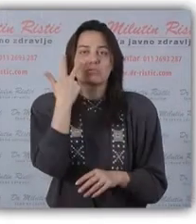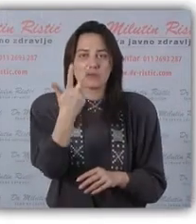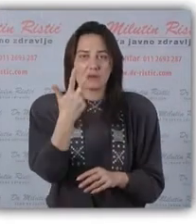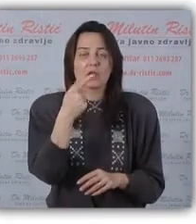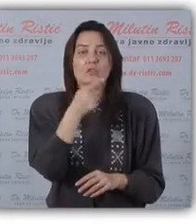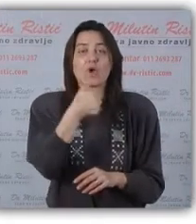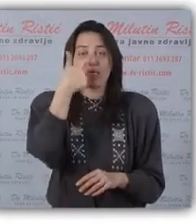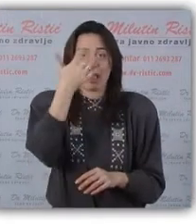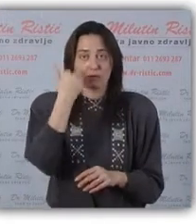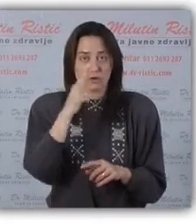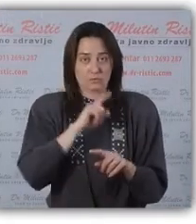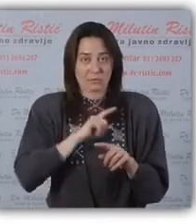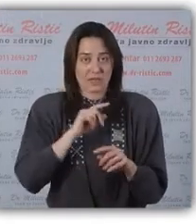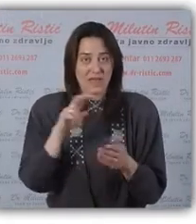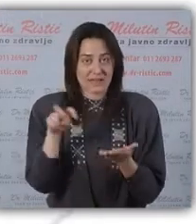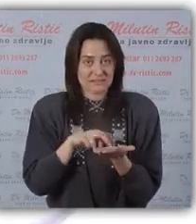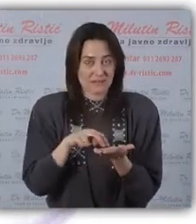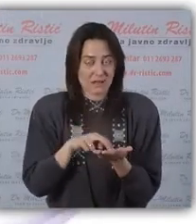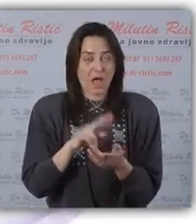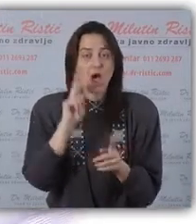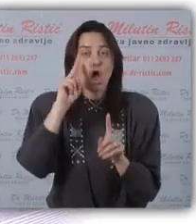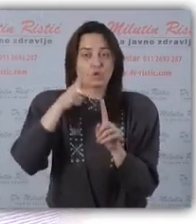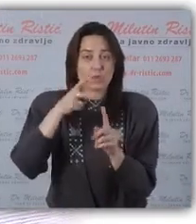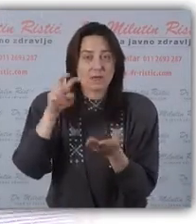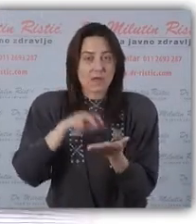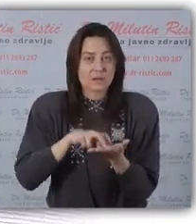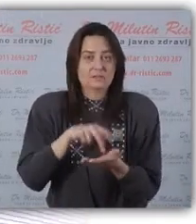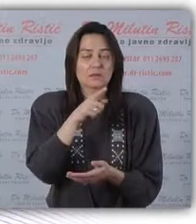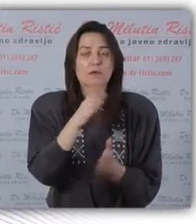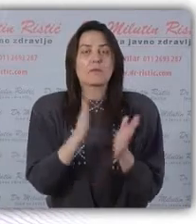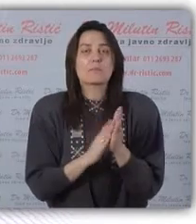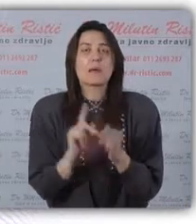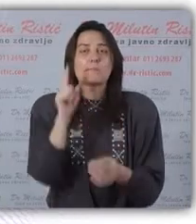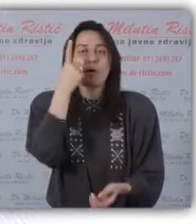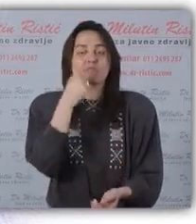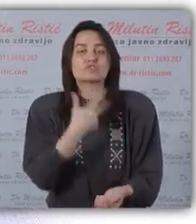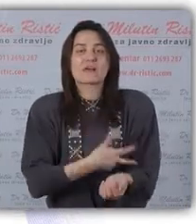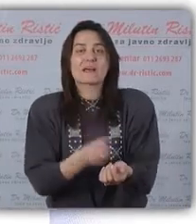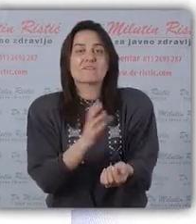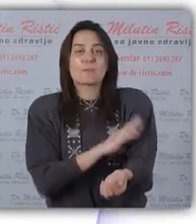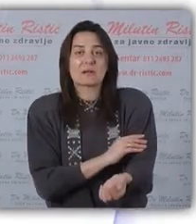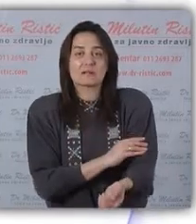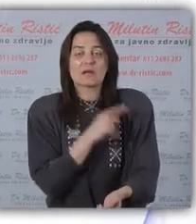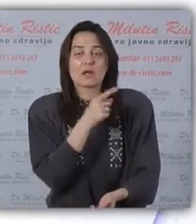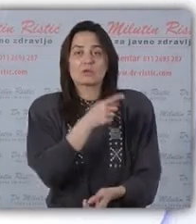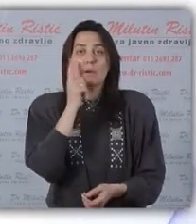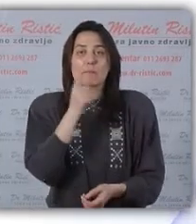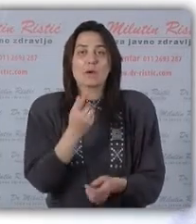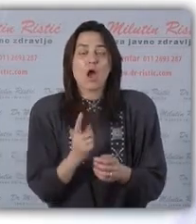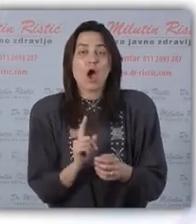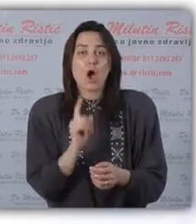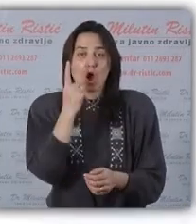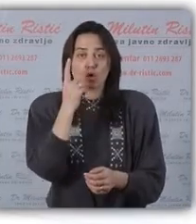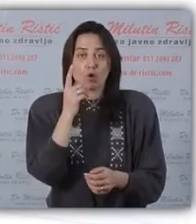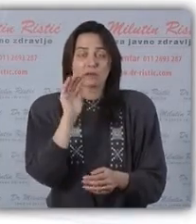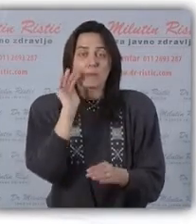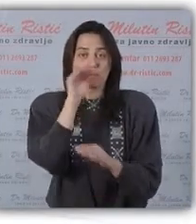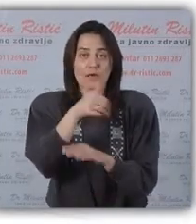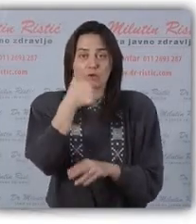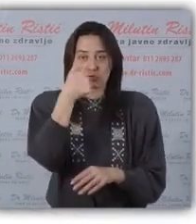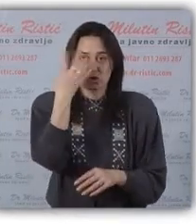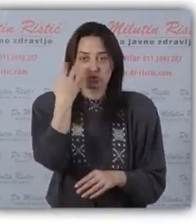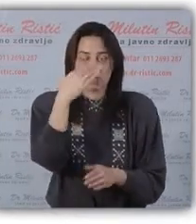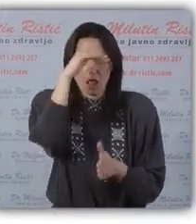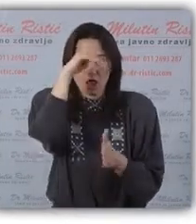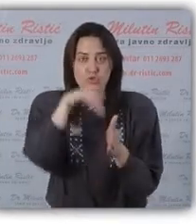3. To je jedan od faktora rizika. Drugi faktor rizika je, na primjer, povišen krvni pritisak. Dovoljno da je gornji pritisak